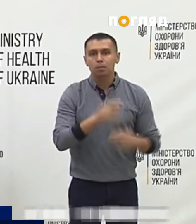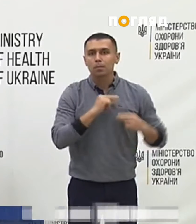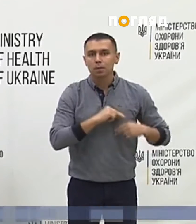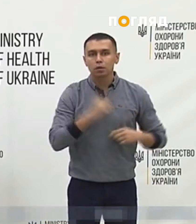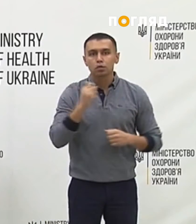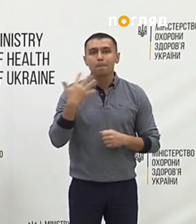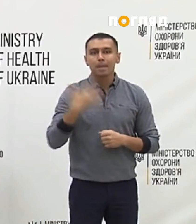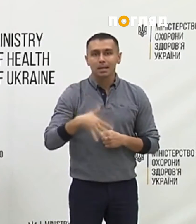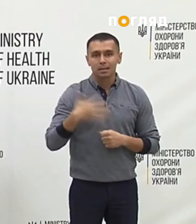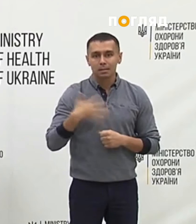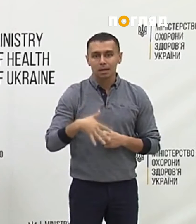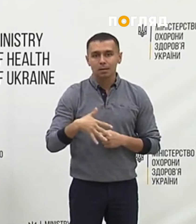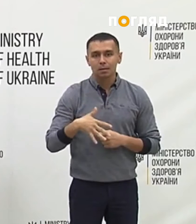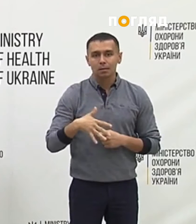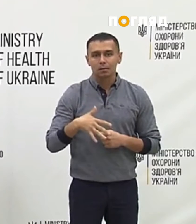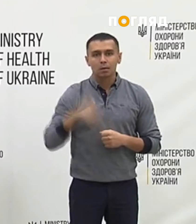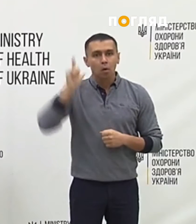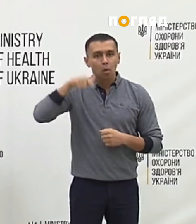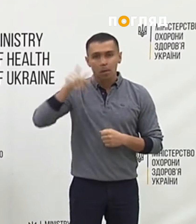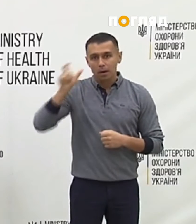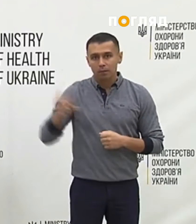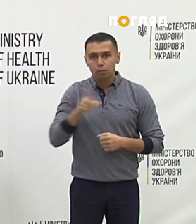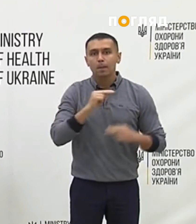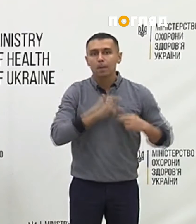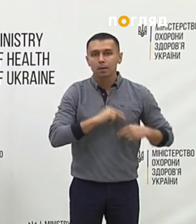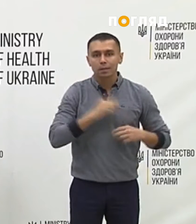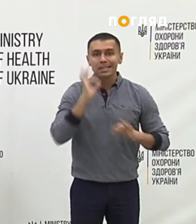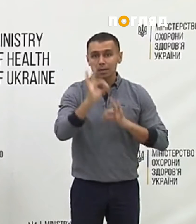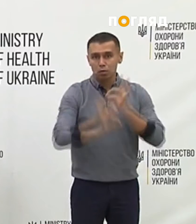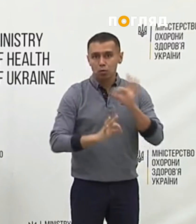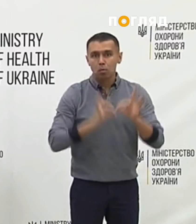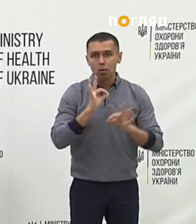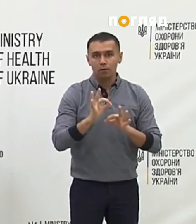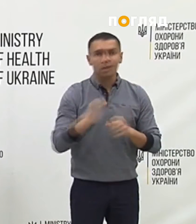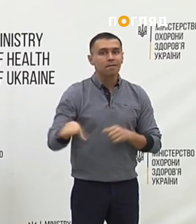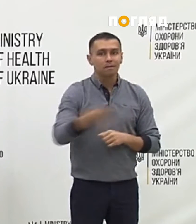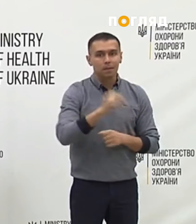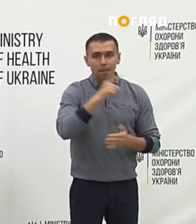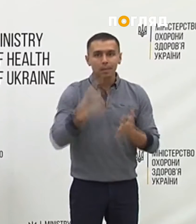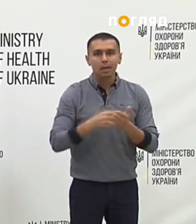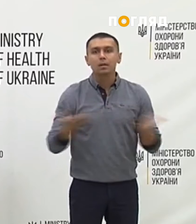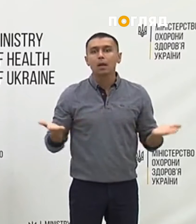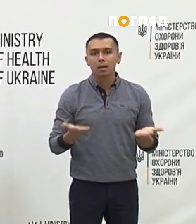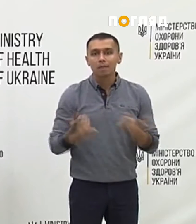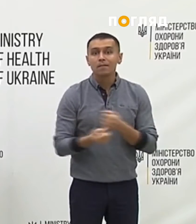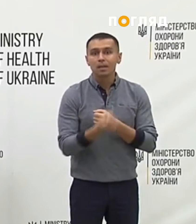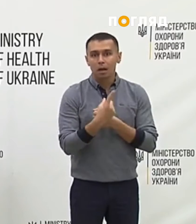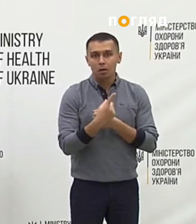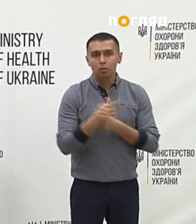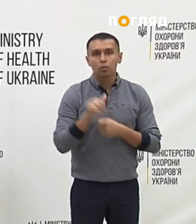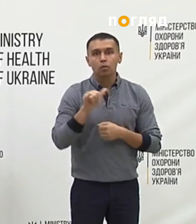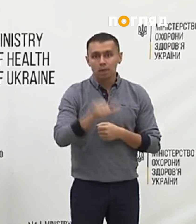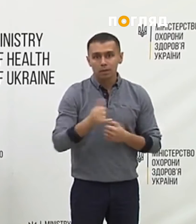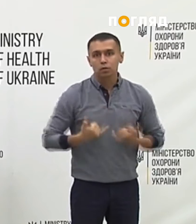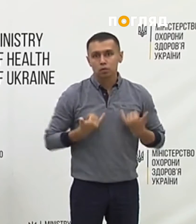працювати 150 операторів. Він буде працювати цілодобово, і всі питання, які виникають у